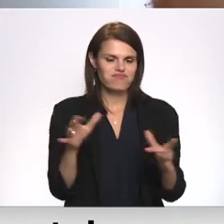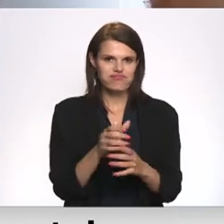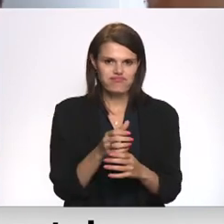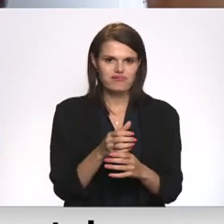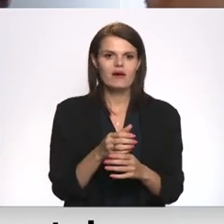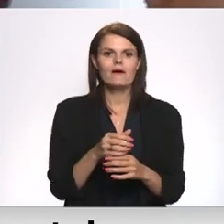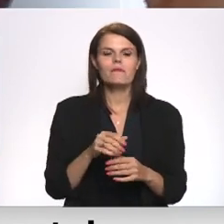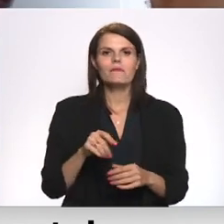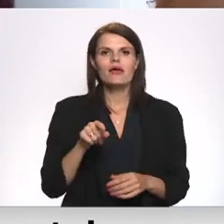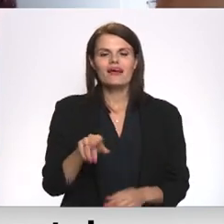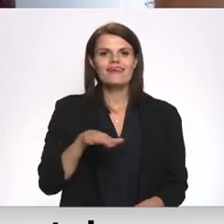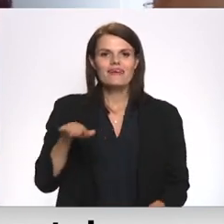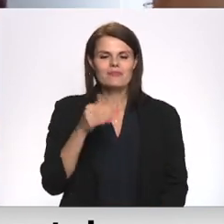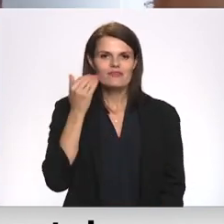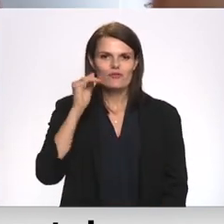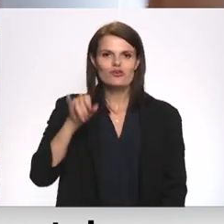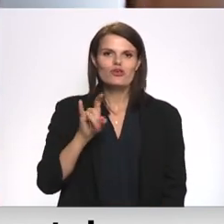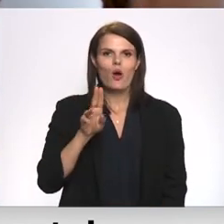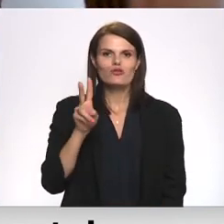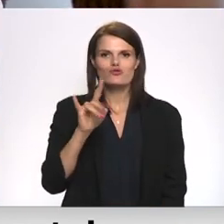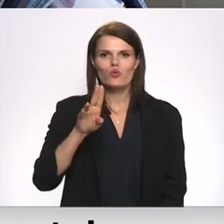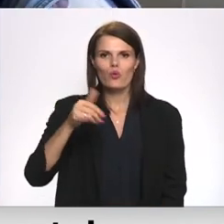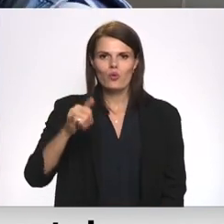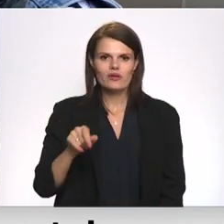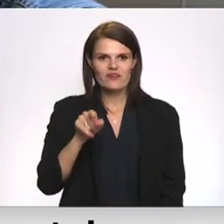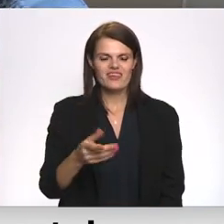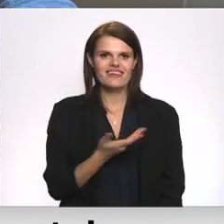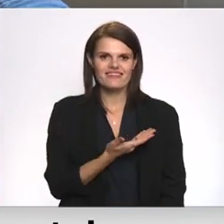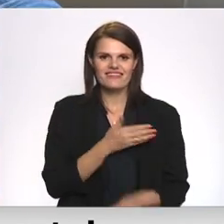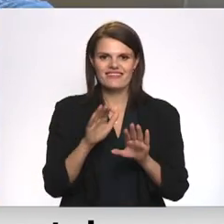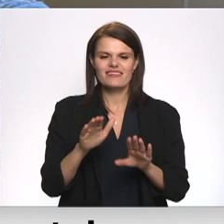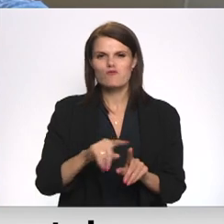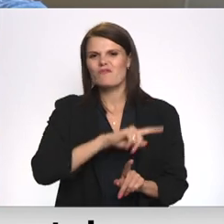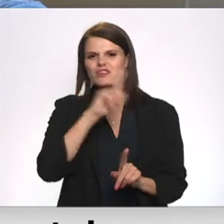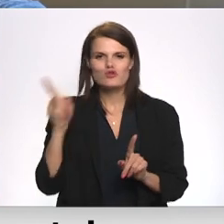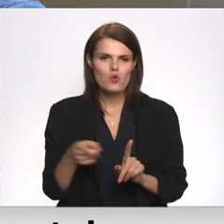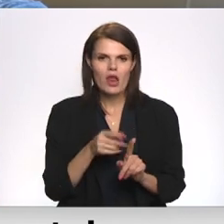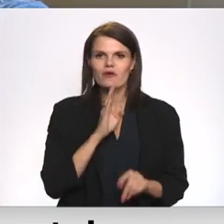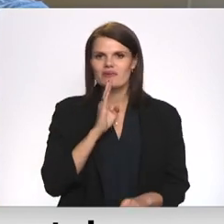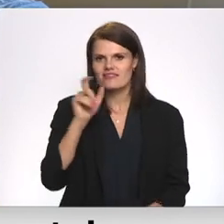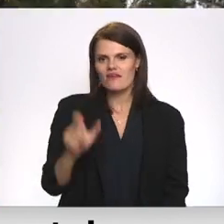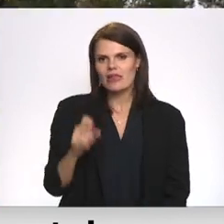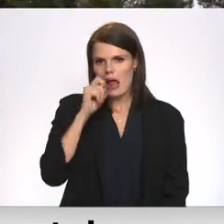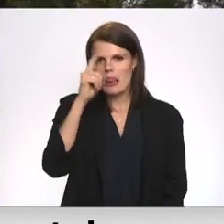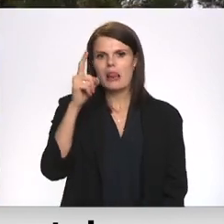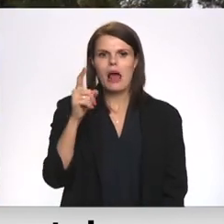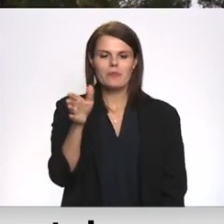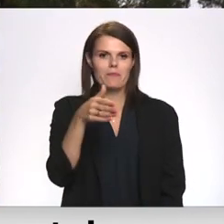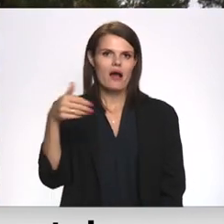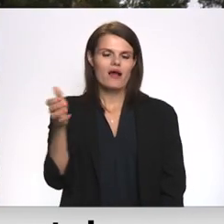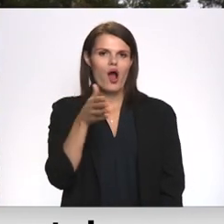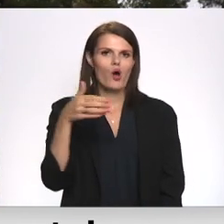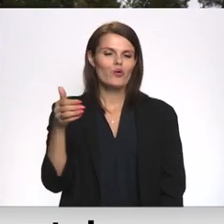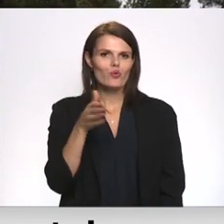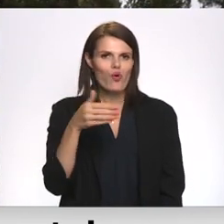mazāk. Jaunskungu ģimene ir viena no retajām, kas saunagā dzīvo visu laiku, un lībieta maigi ir lepna par sētā plīvojošo